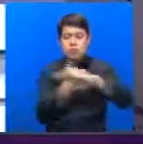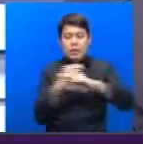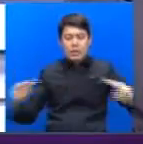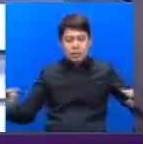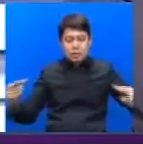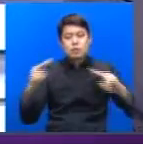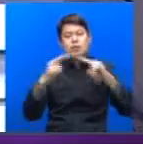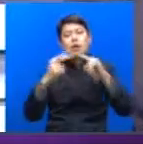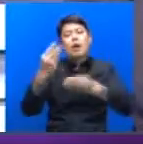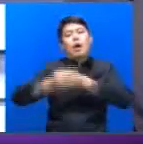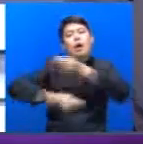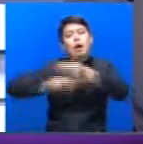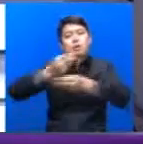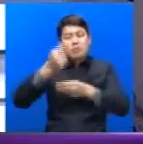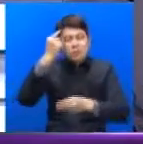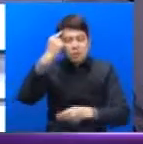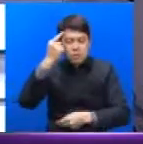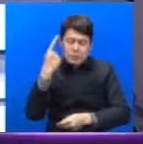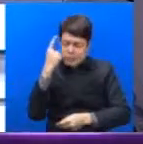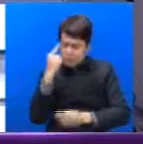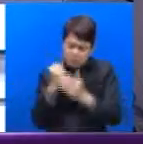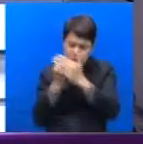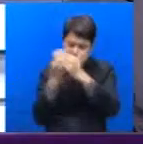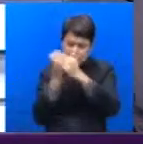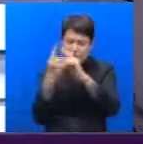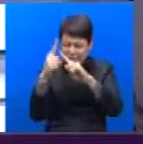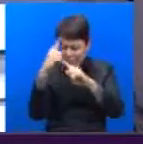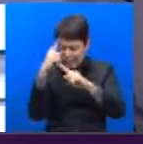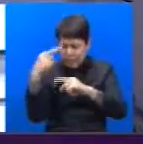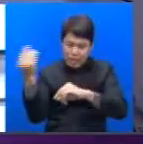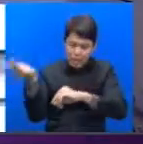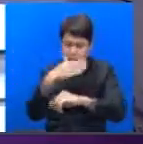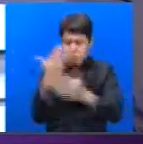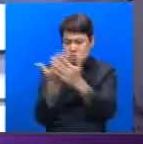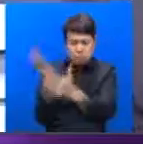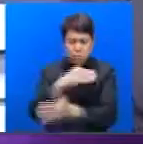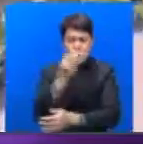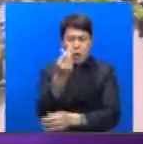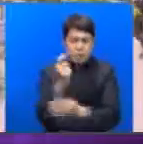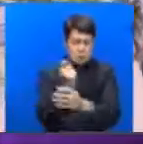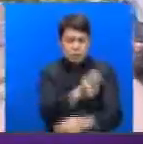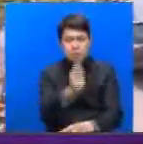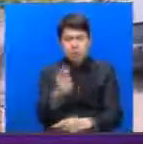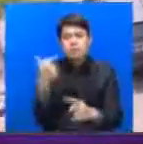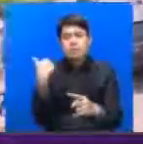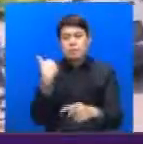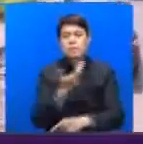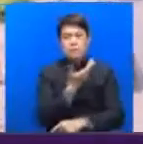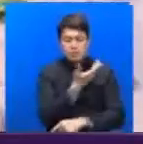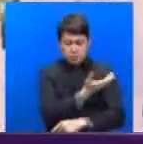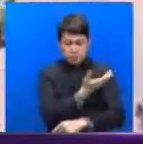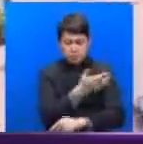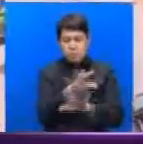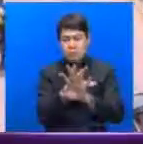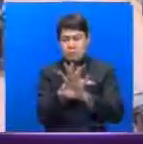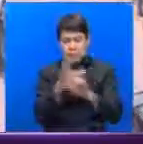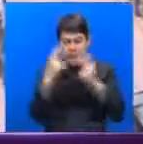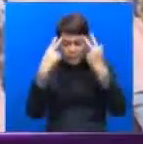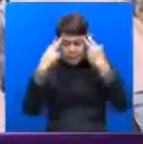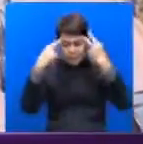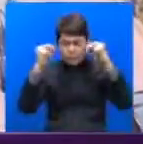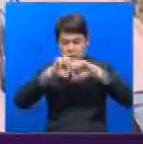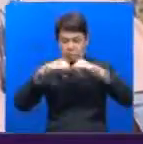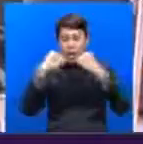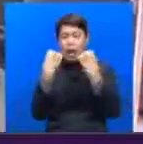พาณิชย์เพื่อเป็นการกดดันให้รัฐบาลเร่งหาเงินมาจ่ายให้กับชาวนาโดยนายประสิทธิ์บุญเฉยนะคะนายก